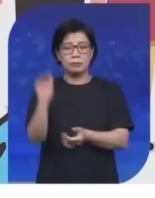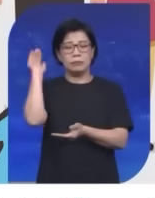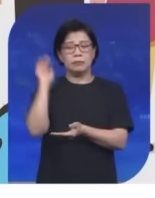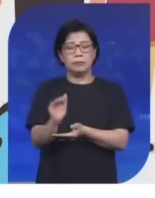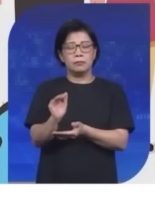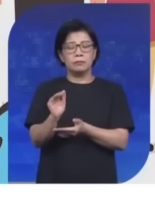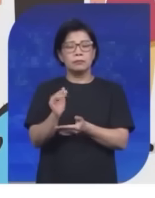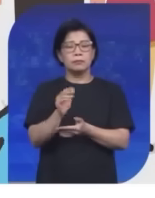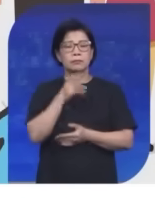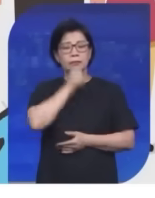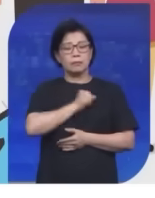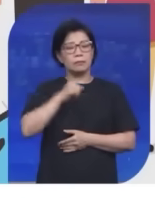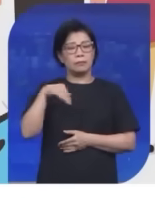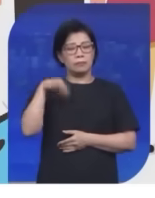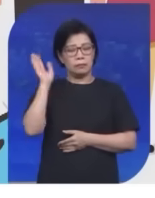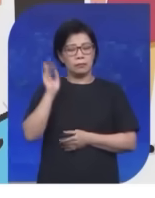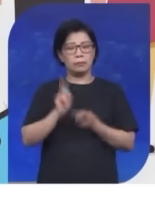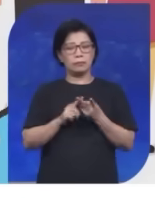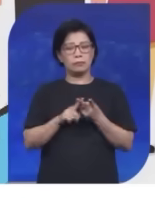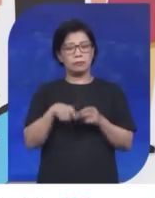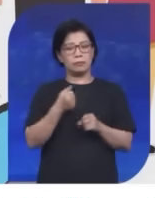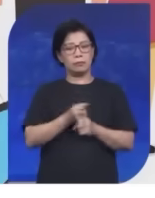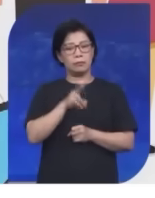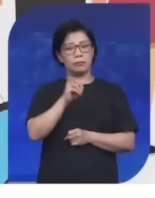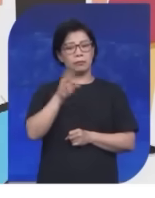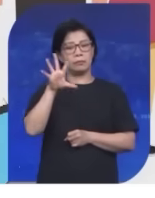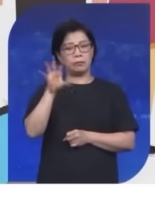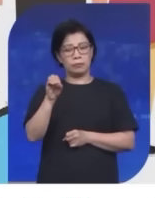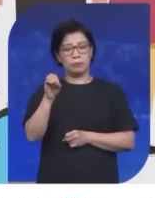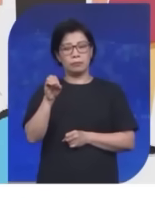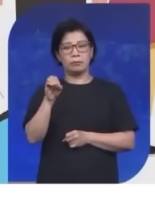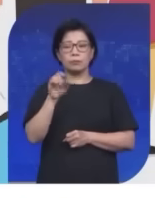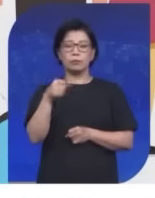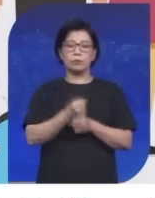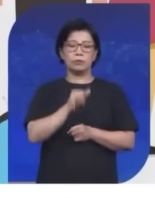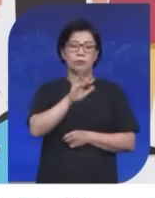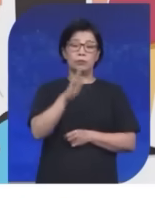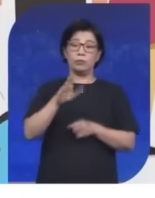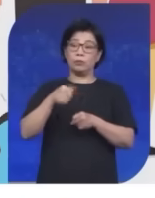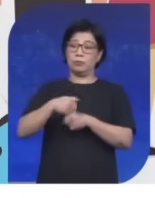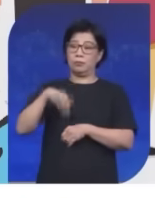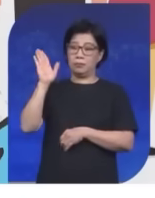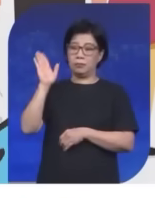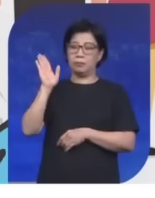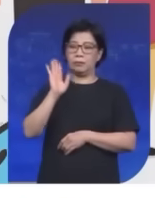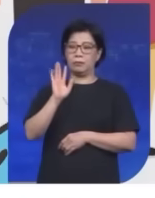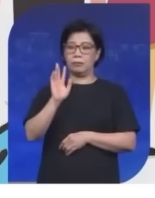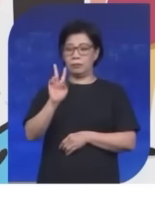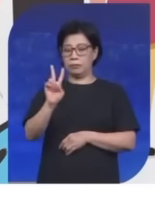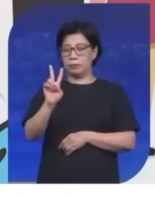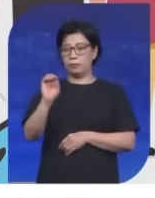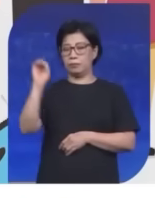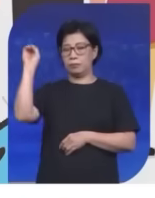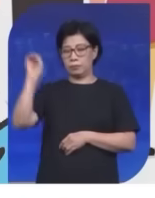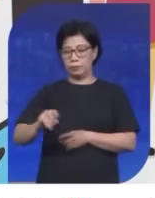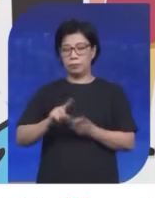với tỷ lệ người già ngày càng tăng. Dự báo đến năm 2050, tỷ lệ người từ 65 tuổi trở lên sẽ chiếm khoảng 20% dân số,